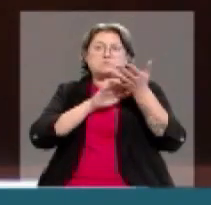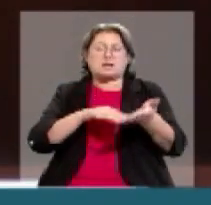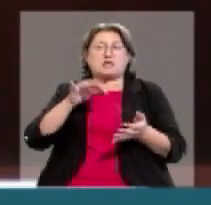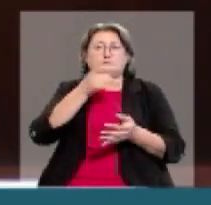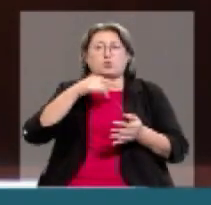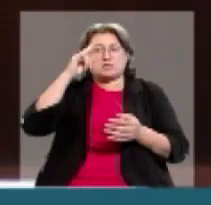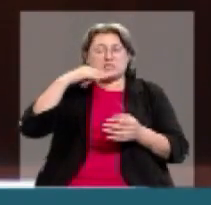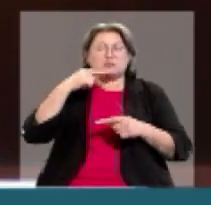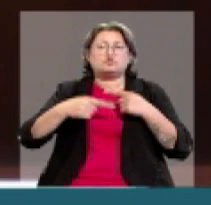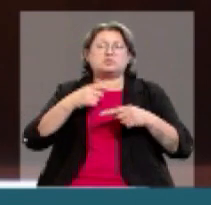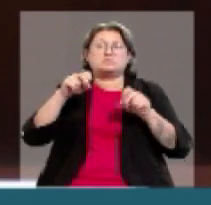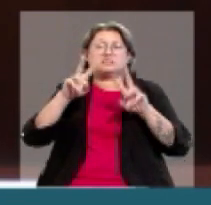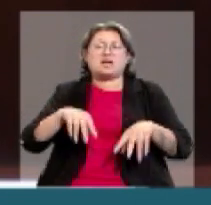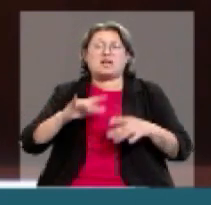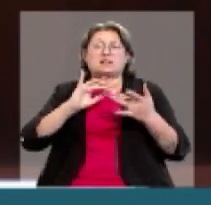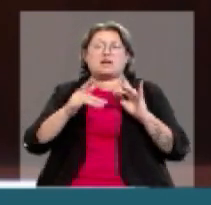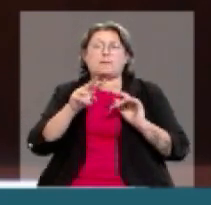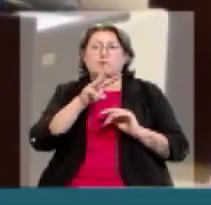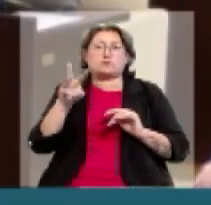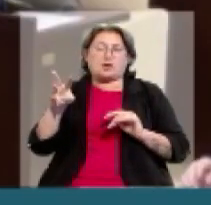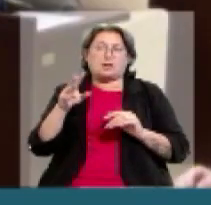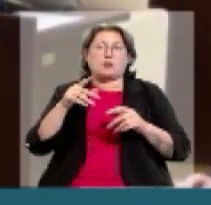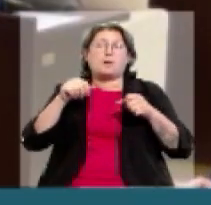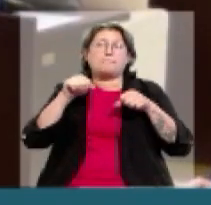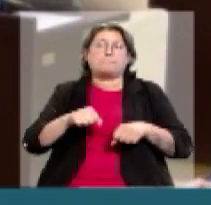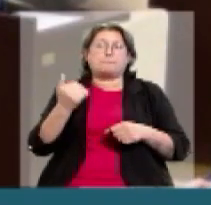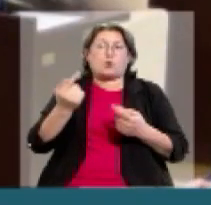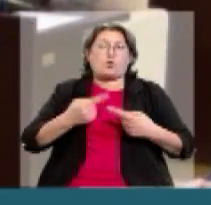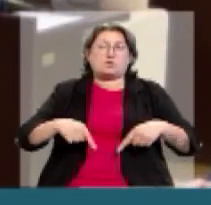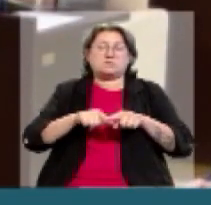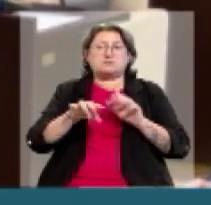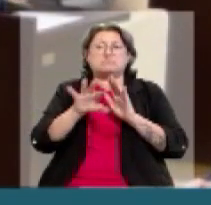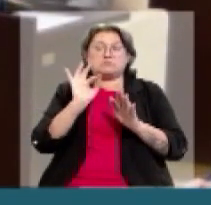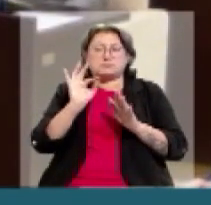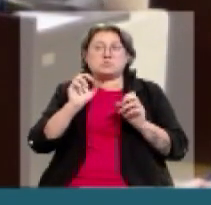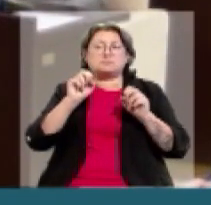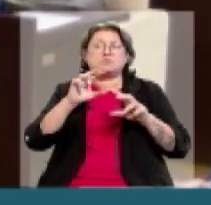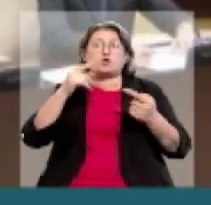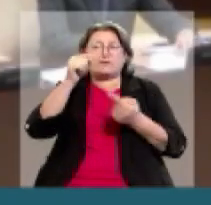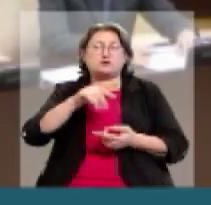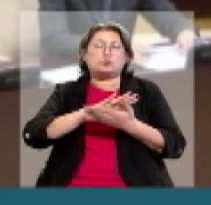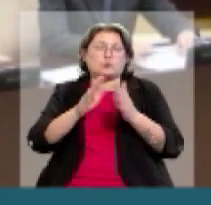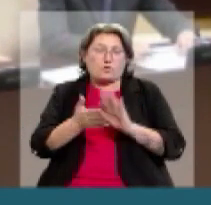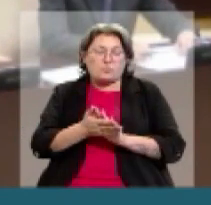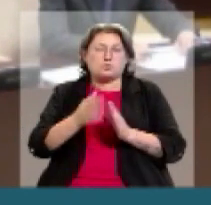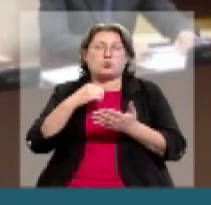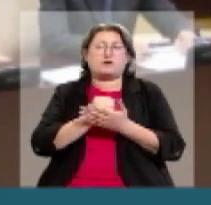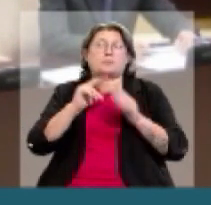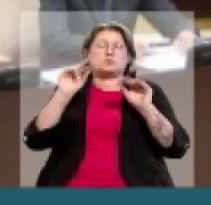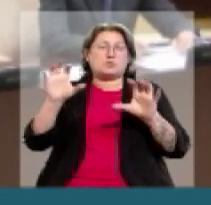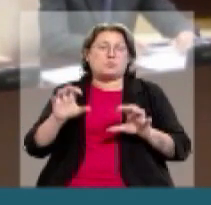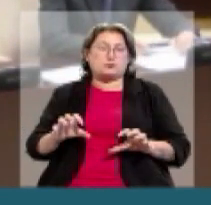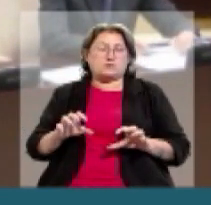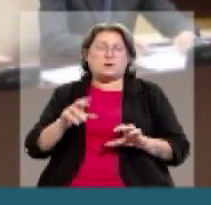Республики Казахстан через специальный интернет-портал. Уполномоченный орган определяет соответствие петиции условиям, установленным